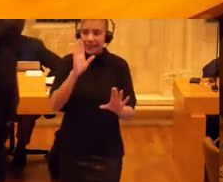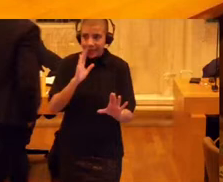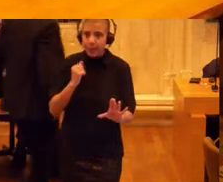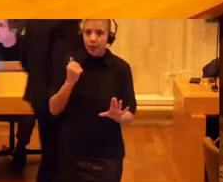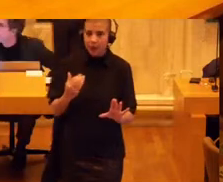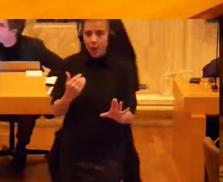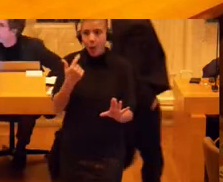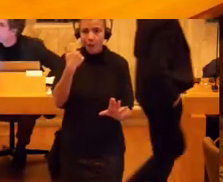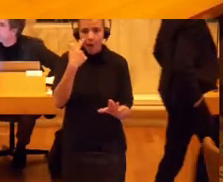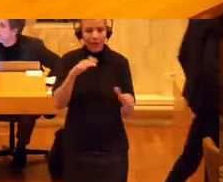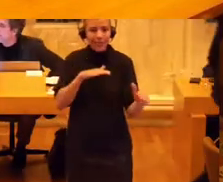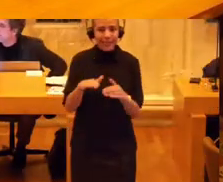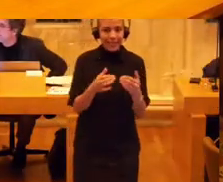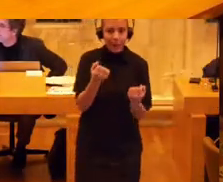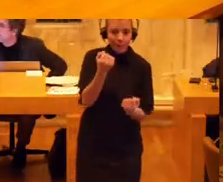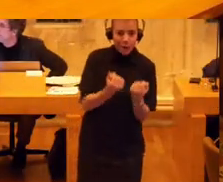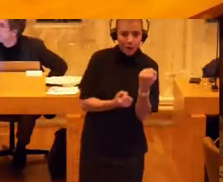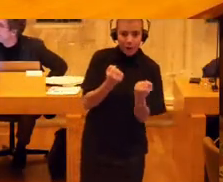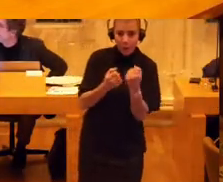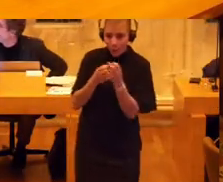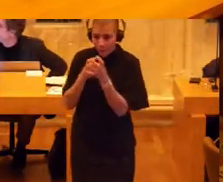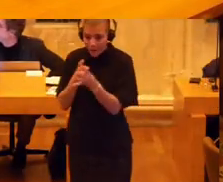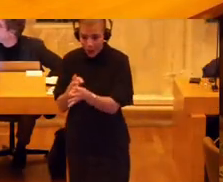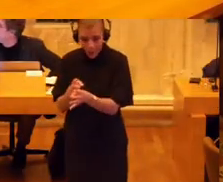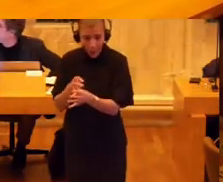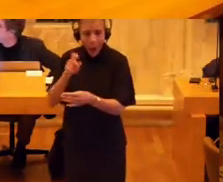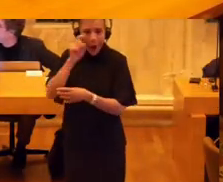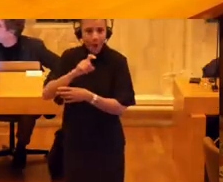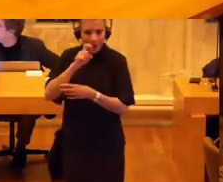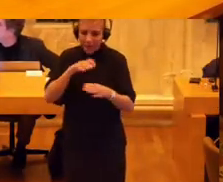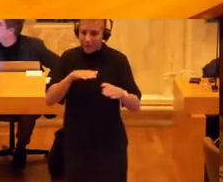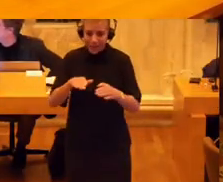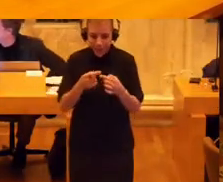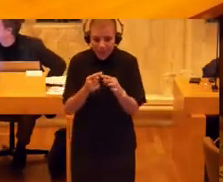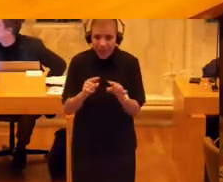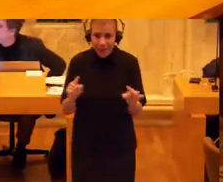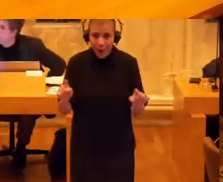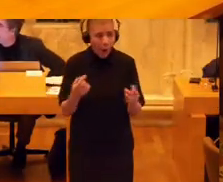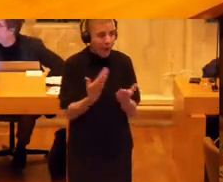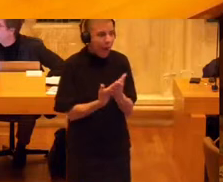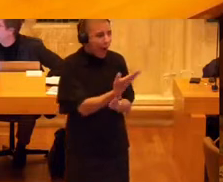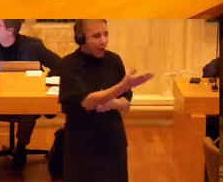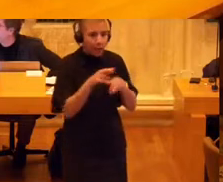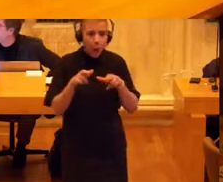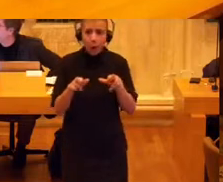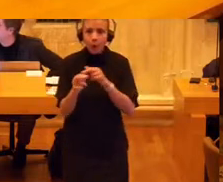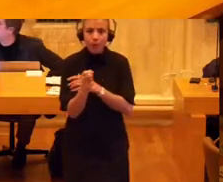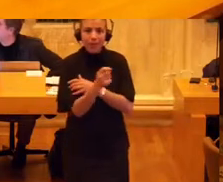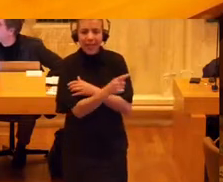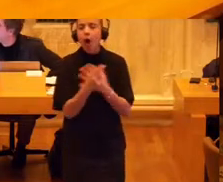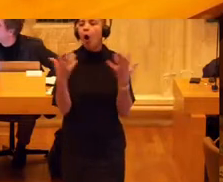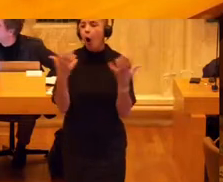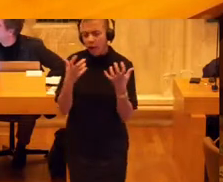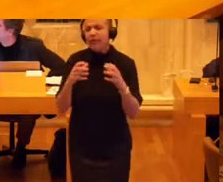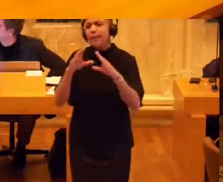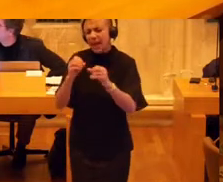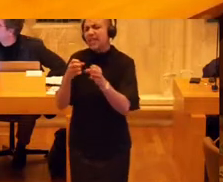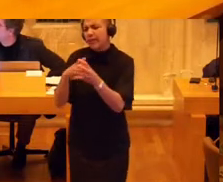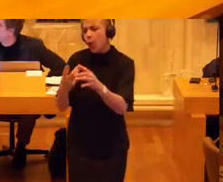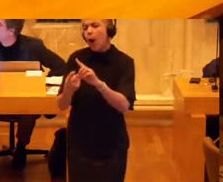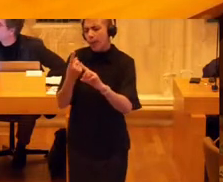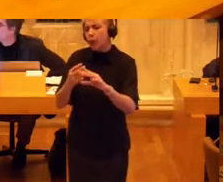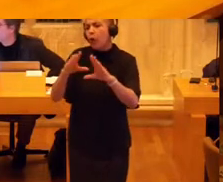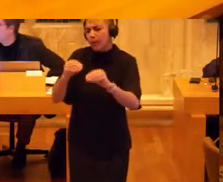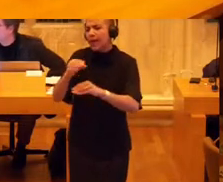vraie différence. Le vélo n'est pas considéré comme un outil de déplacement. Le vélo est là, on veut le faire bien, mais là, on